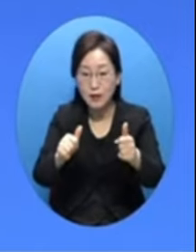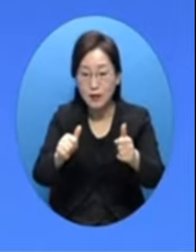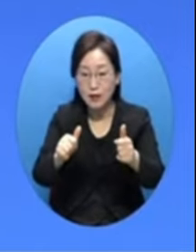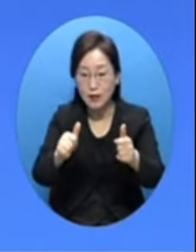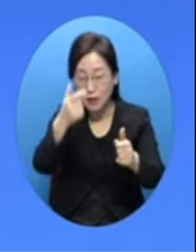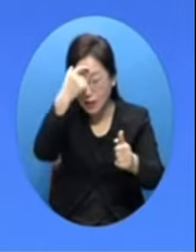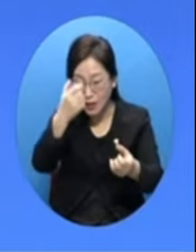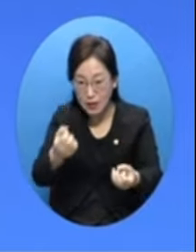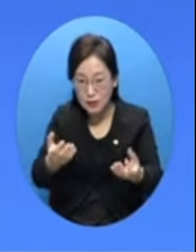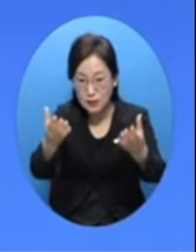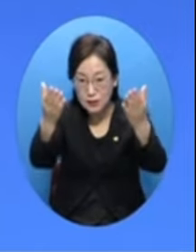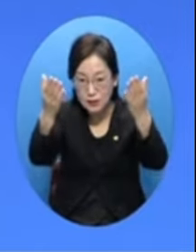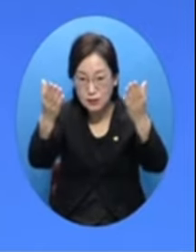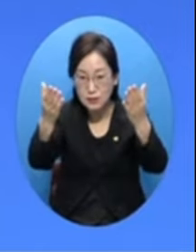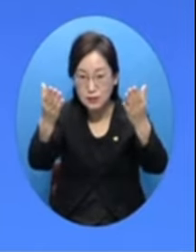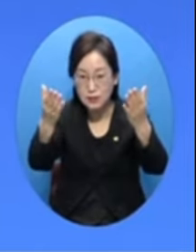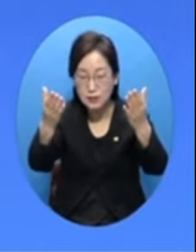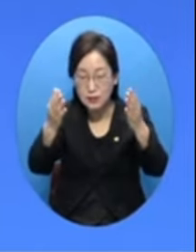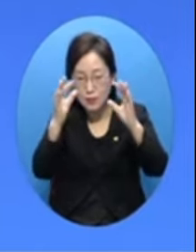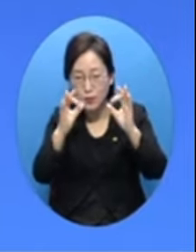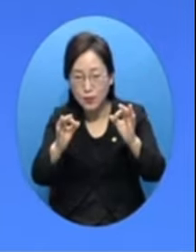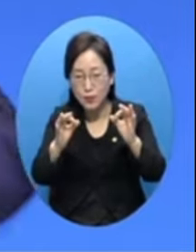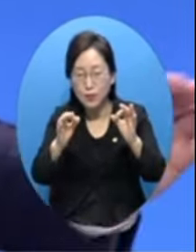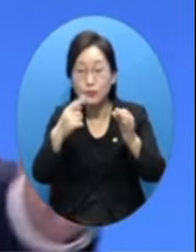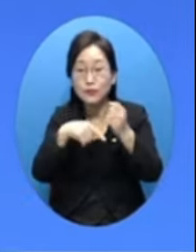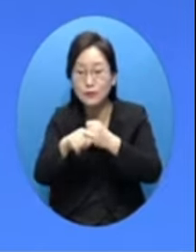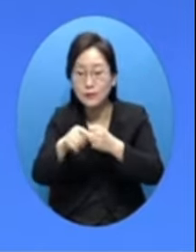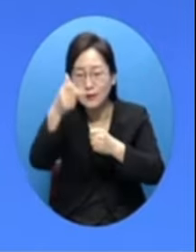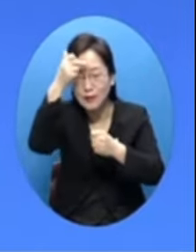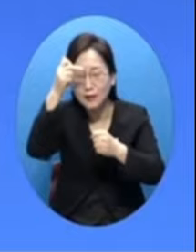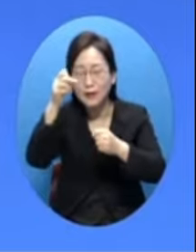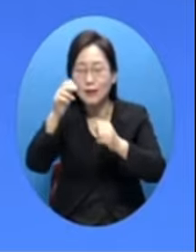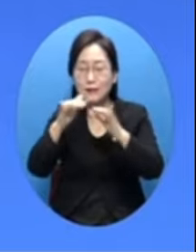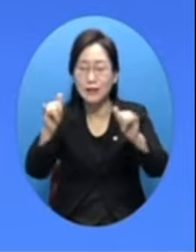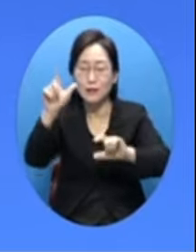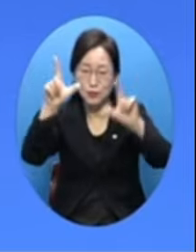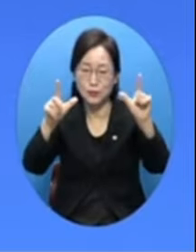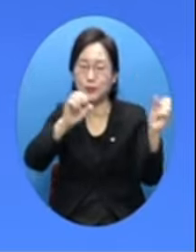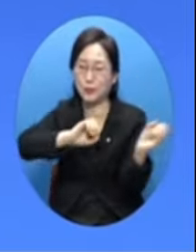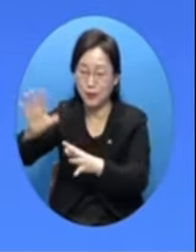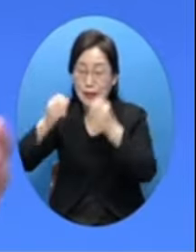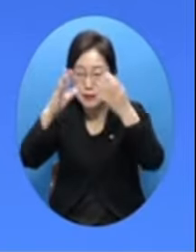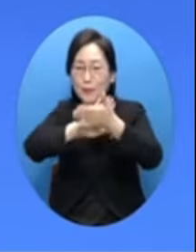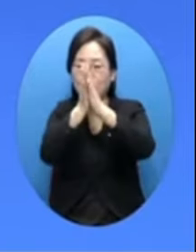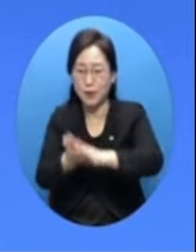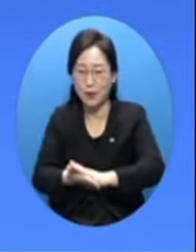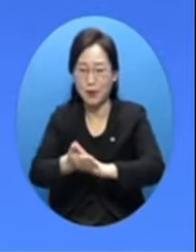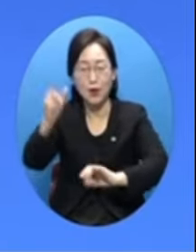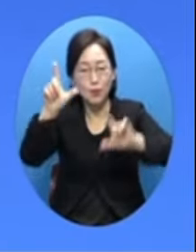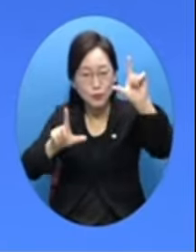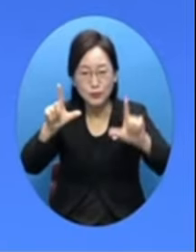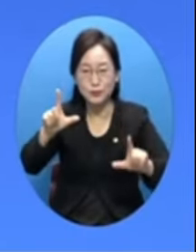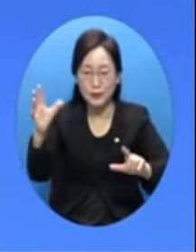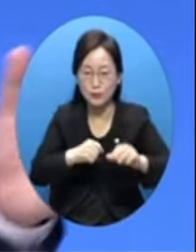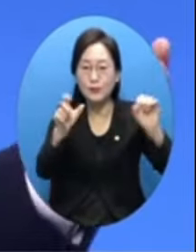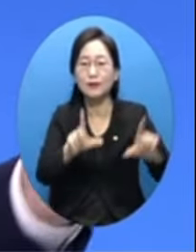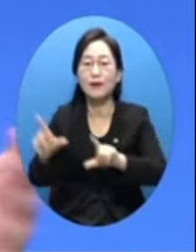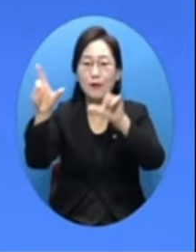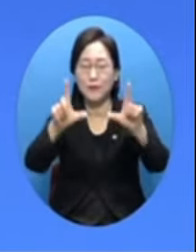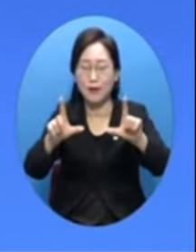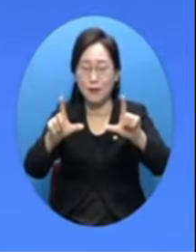통하여 우리가 이제는 예 사람을 다 내던져 버리고 나는 새 사람이 되어 변화된 모습으로 살아갑니다 이것을